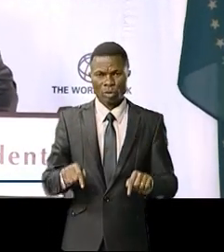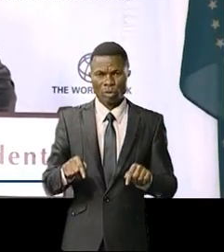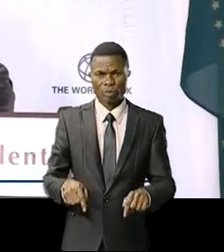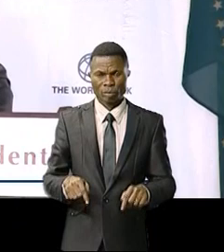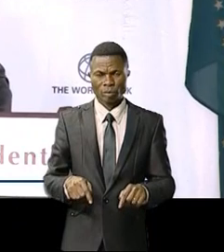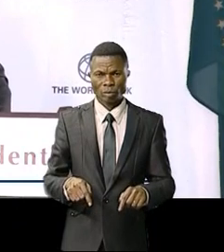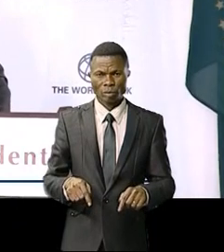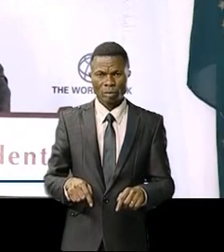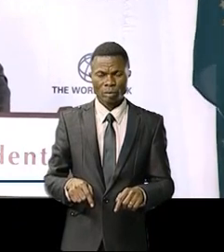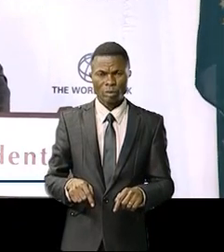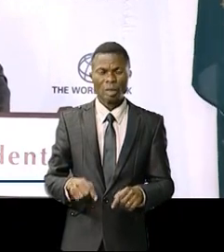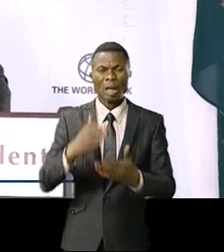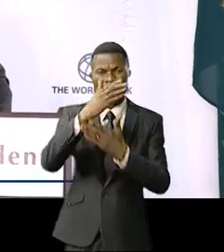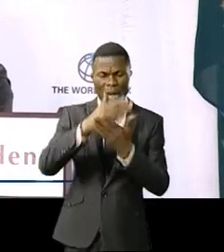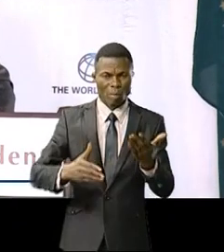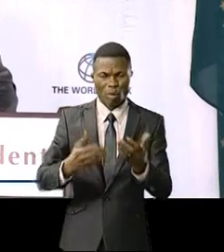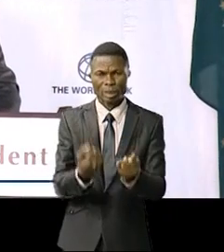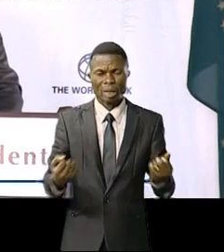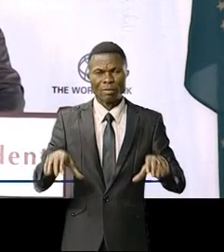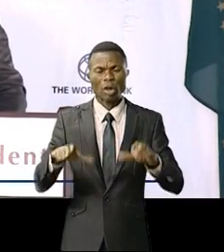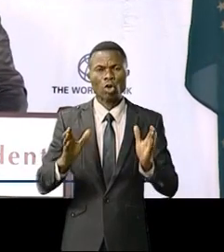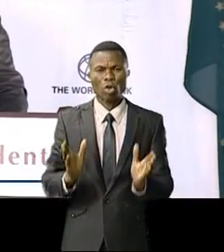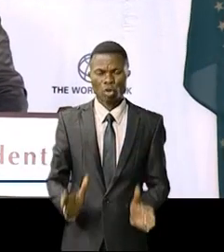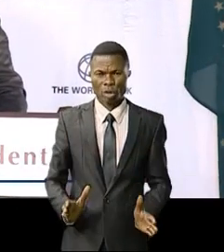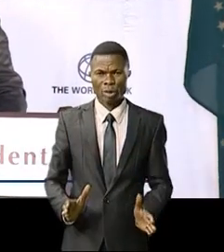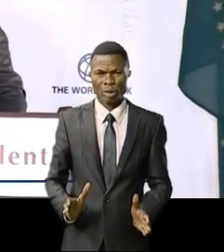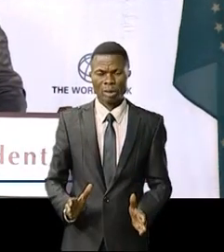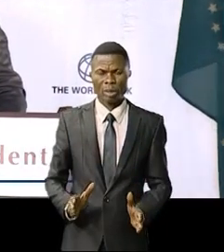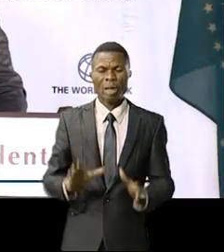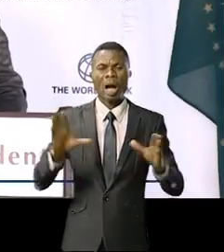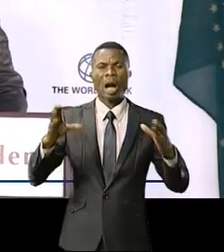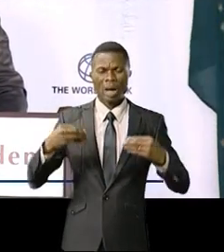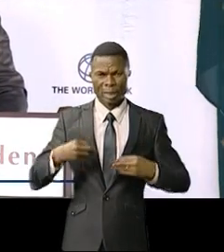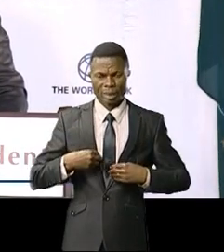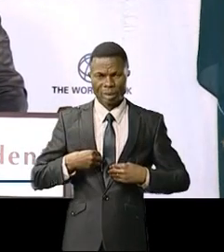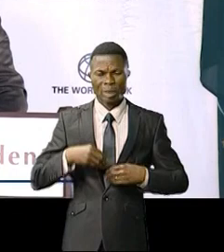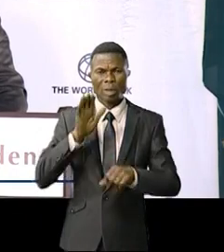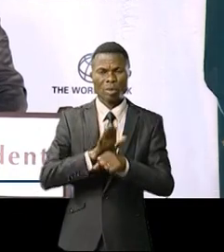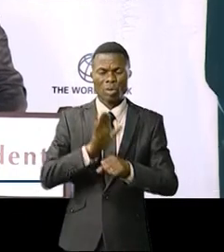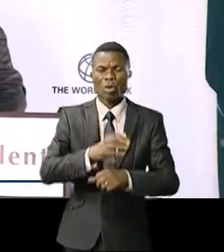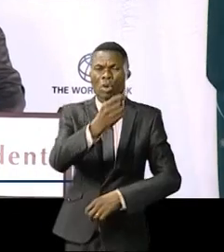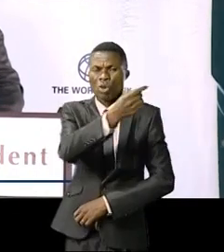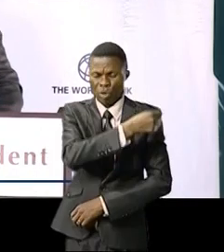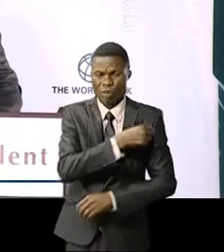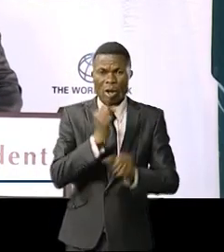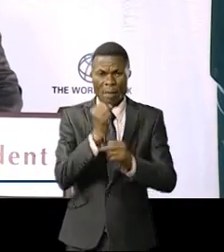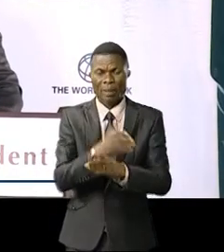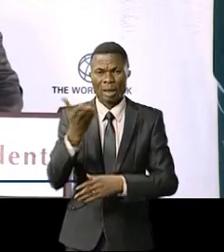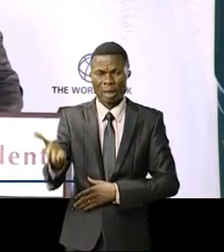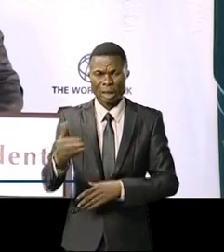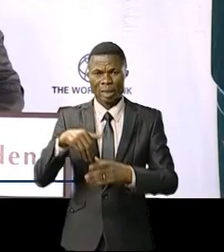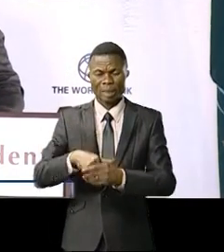ce sont plus de la moitié des enfants congolais qui reçoivent l'ensemble des vaccins prévus dans